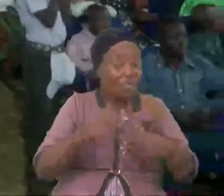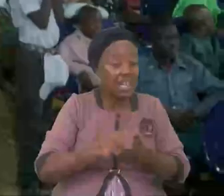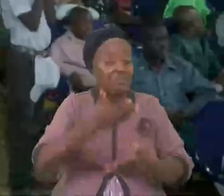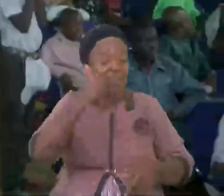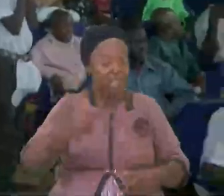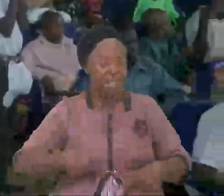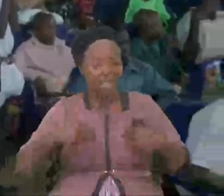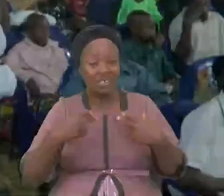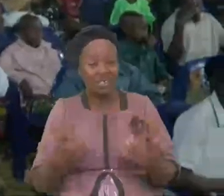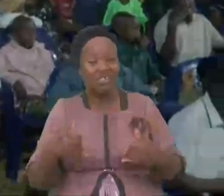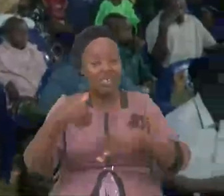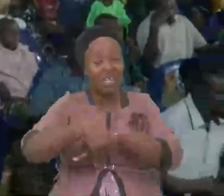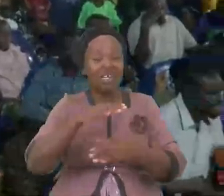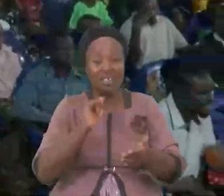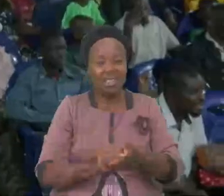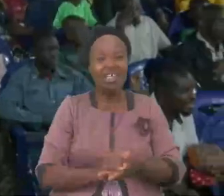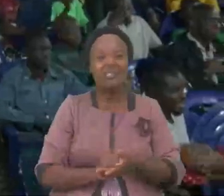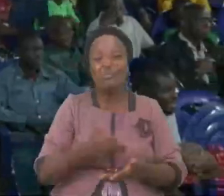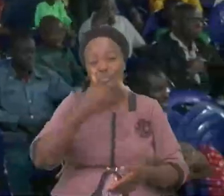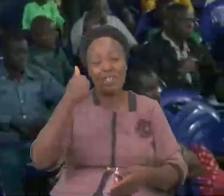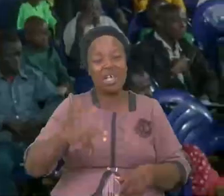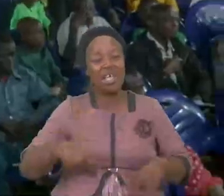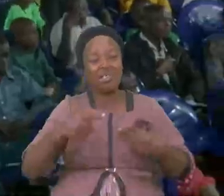meilleure santé ce soir, une meilleure santé vient pour toi.